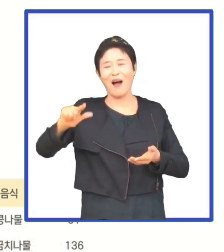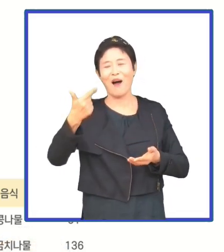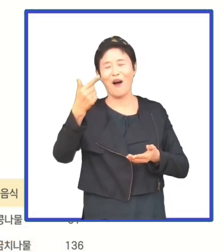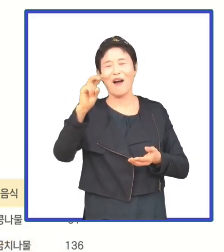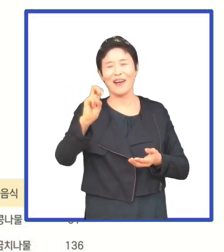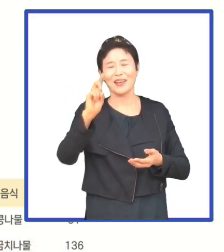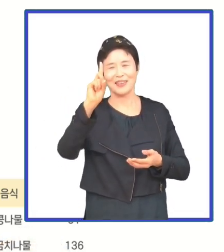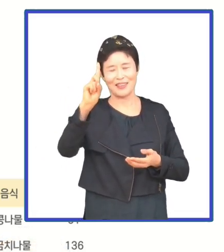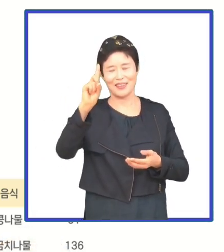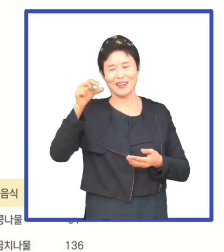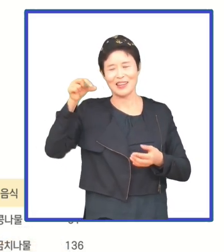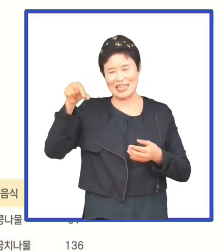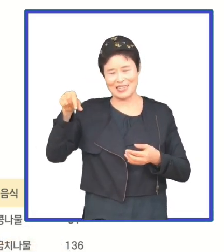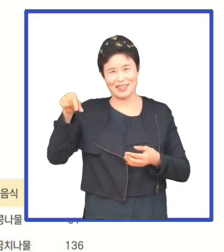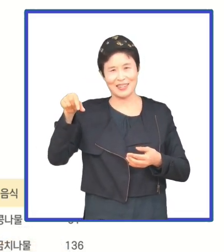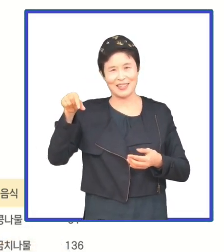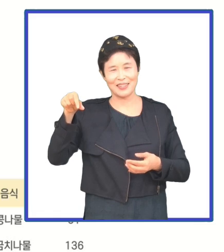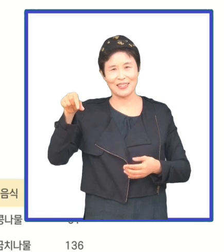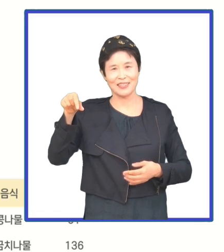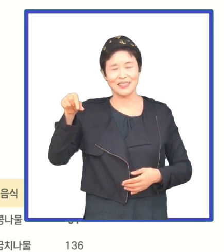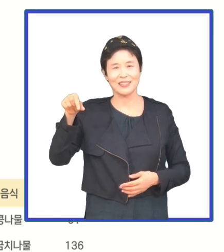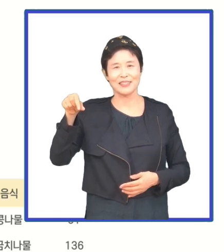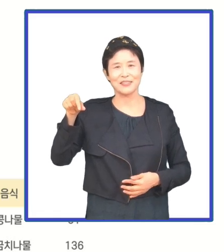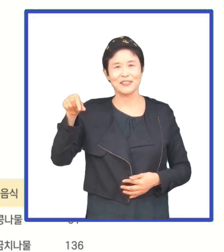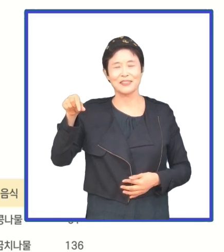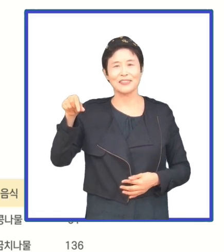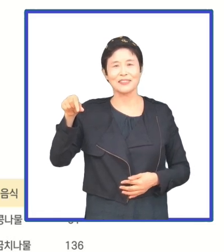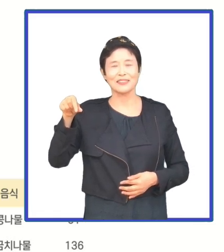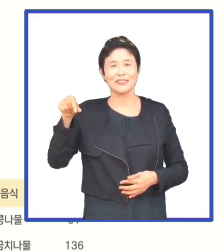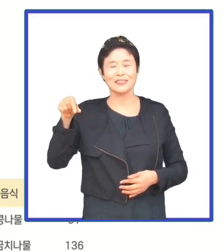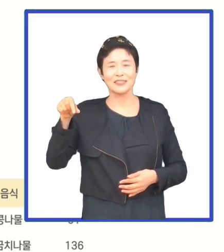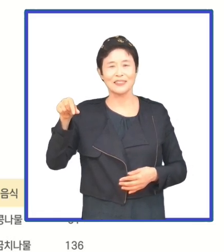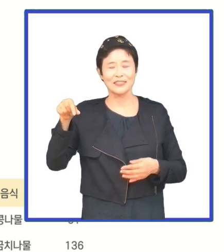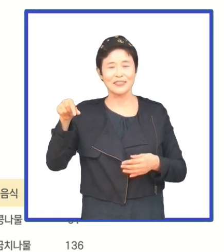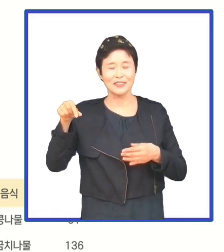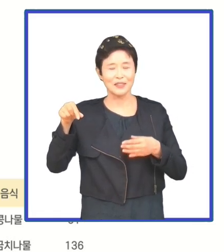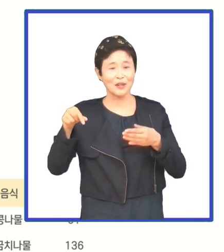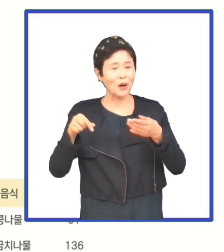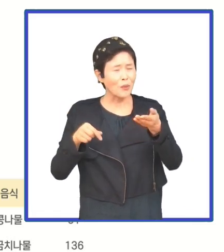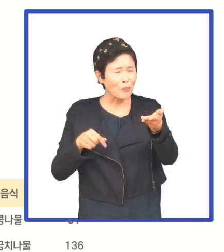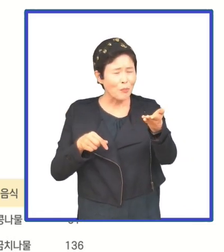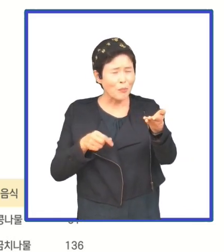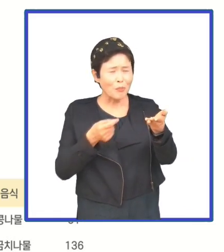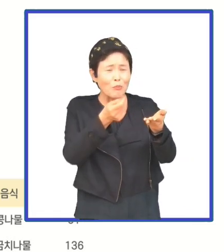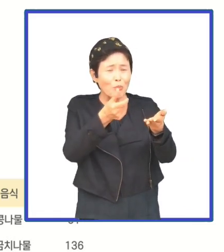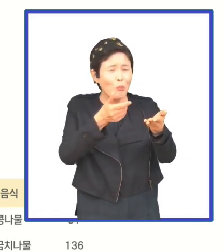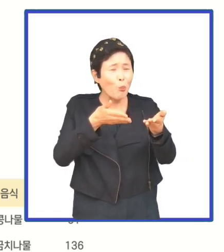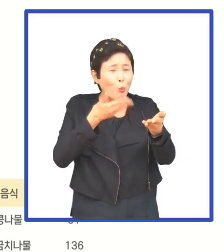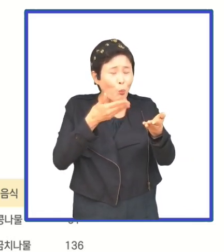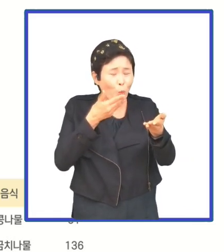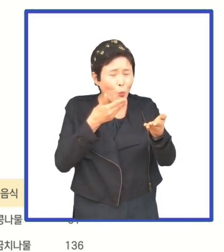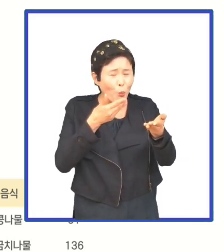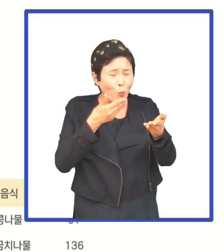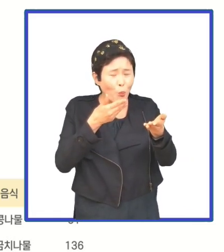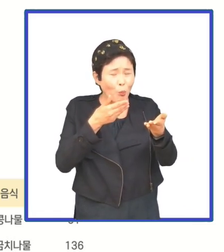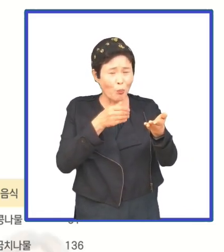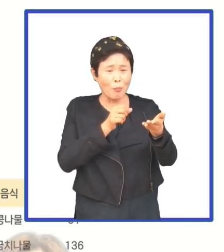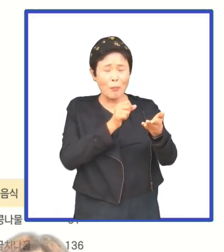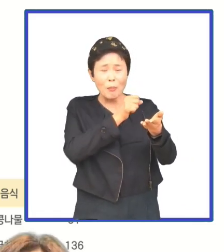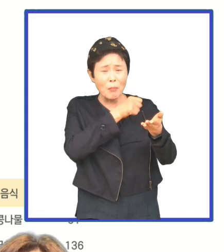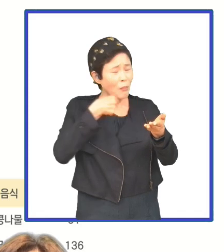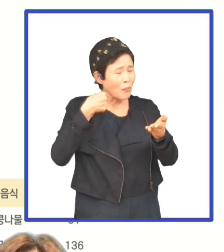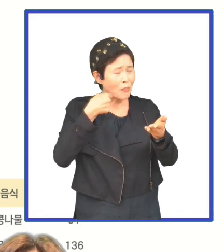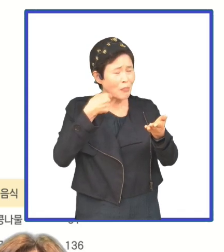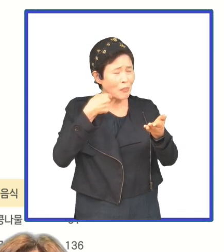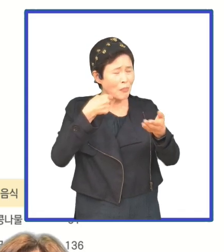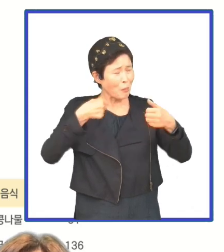1621g이나 되네요. 그럼 친구들에게 적게 먹으라는 걸까요? 아니면 맛있는 걸 포기하라는